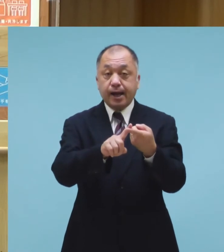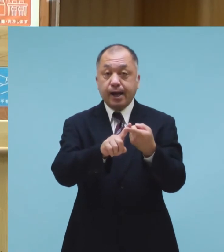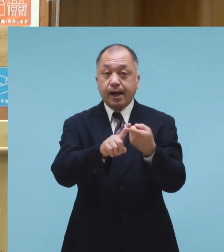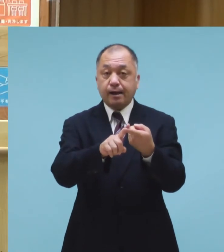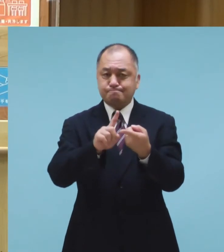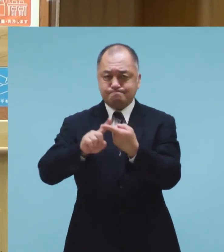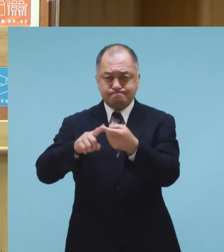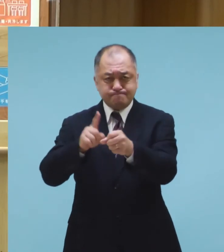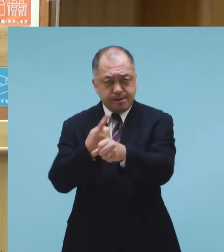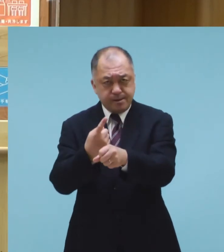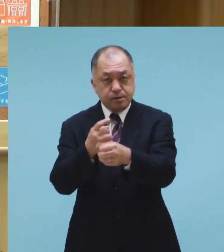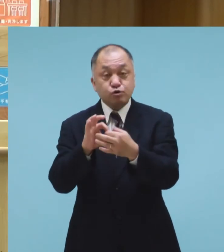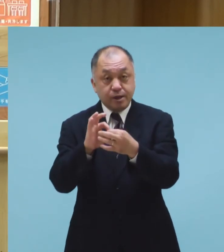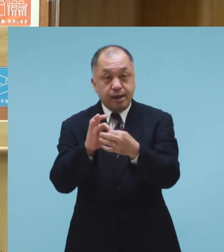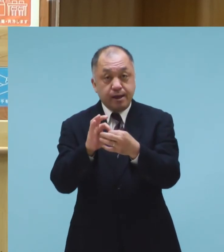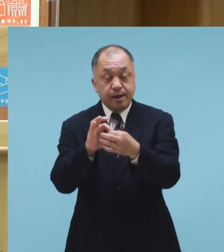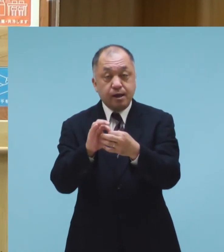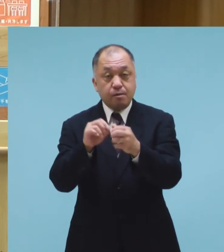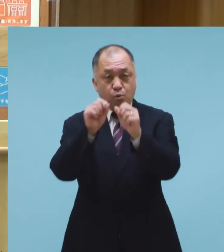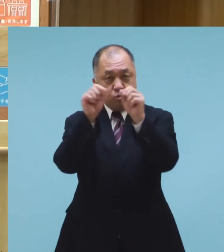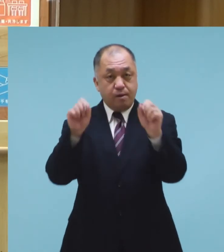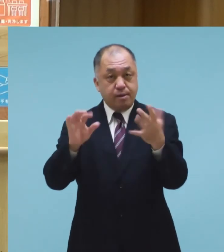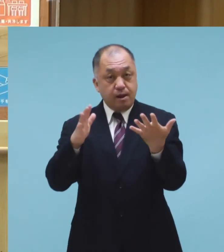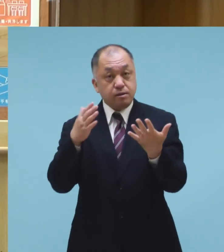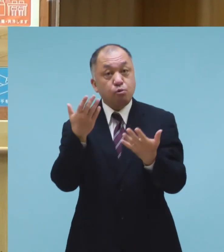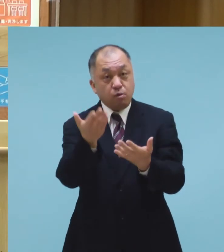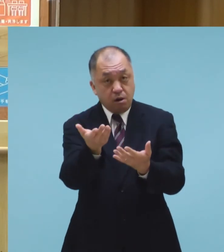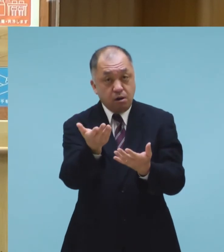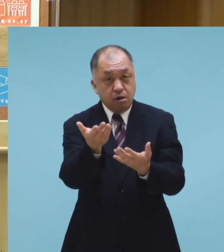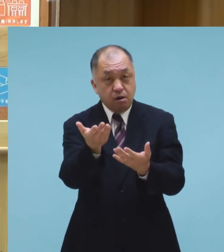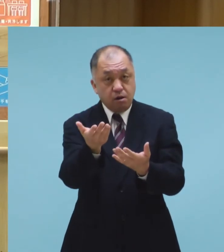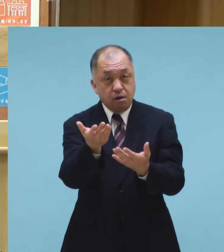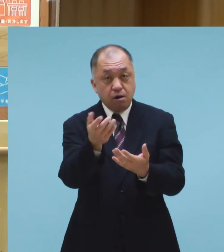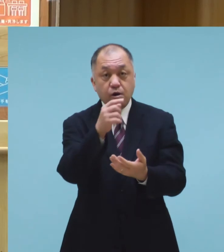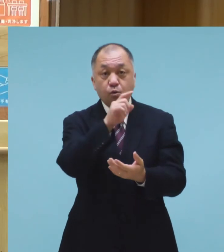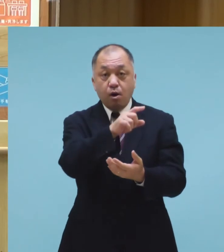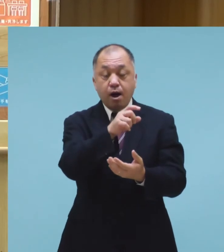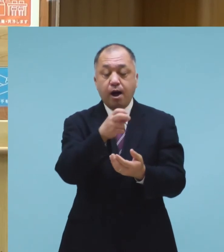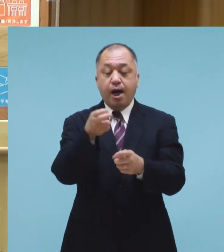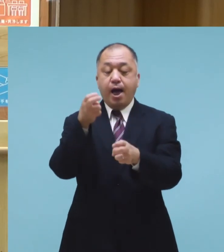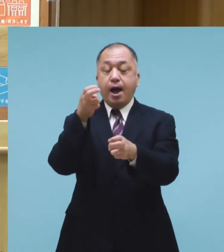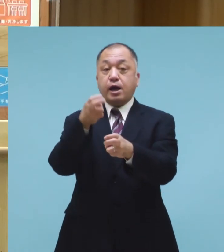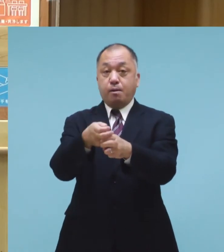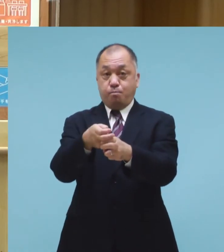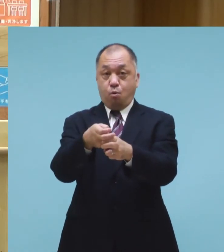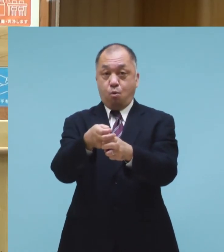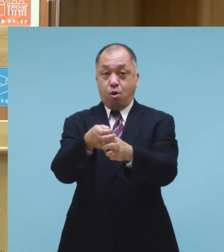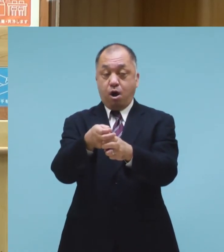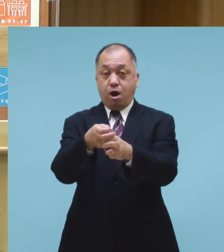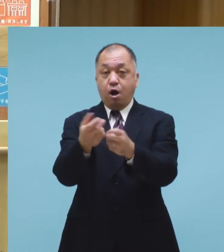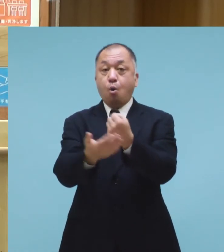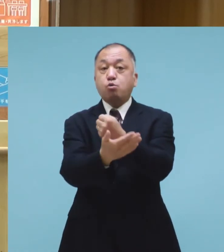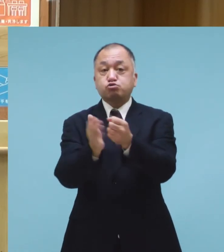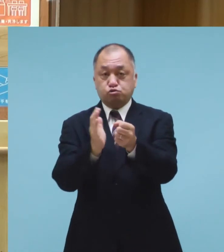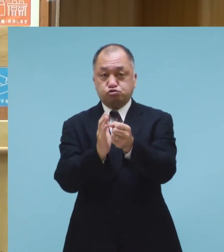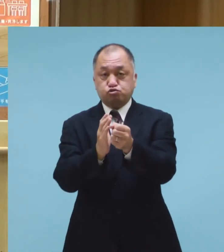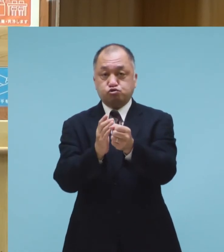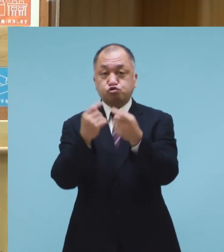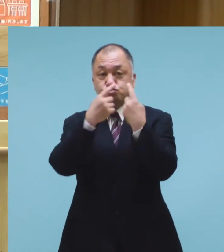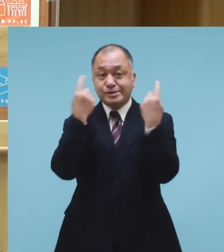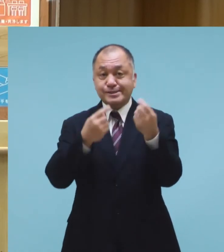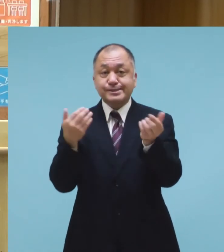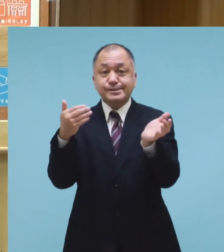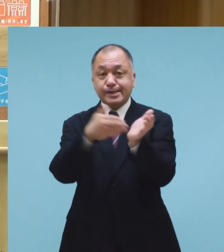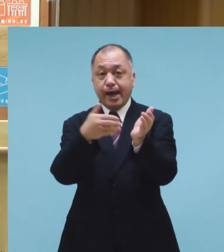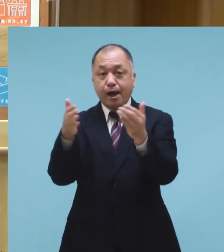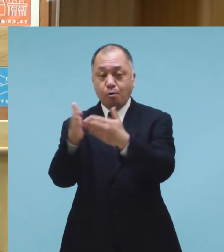その宣言はですね、その憲法が保障する私権を制限するものではなかったという、